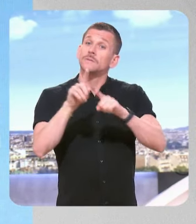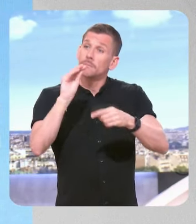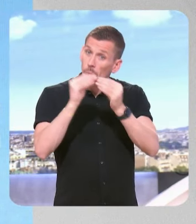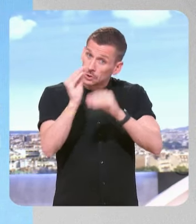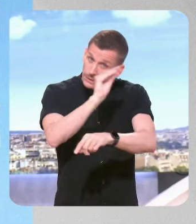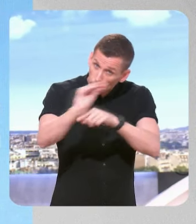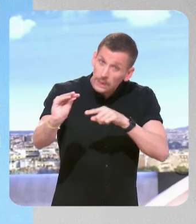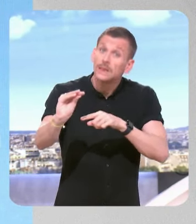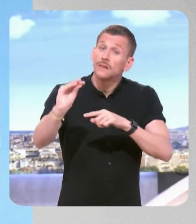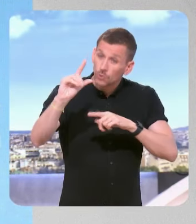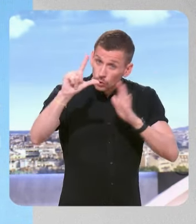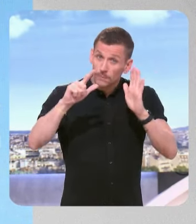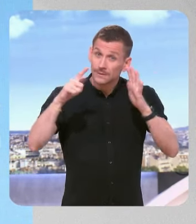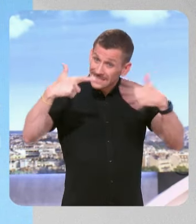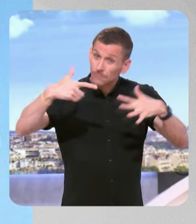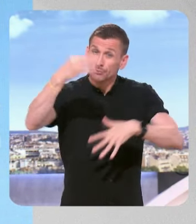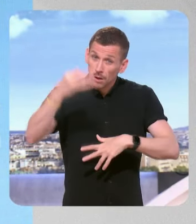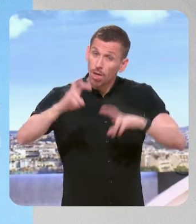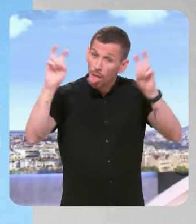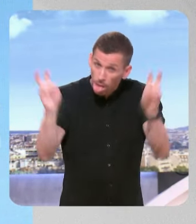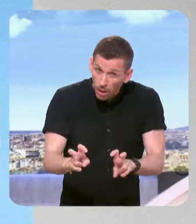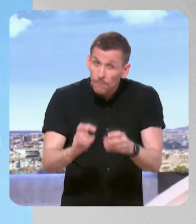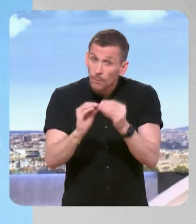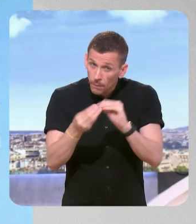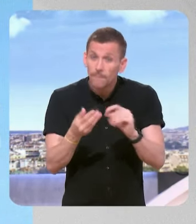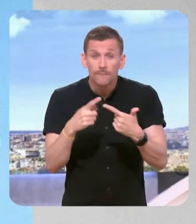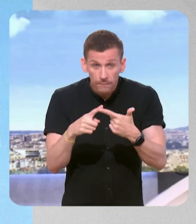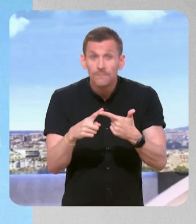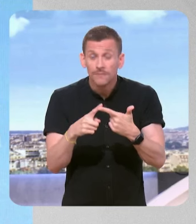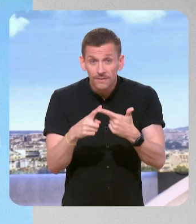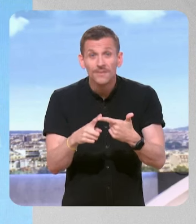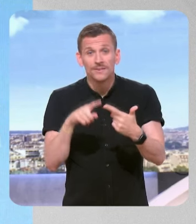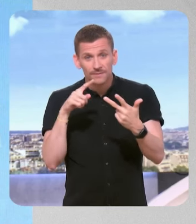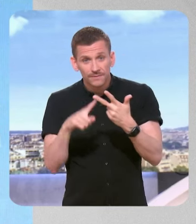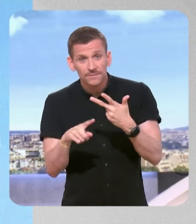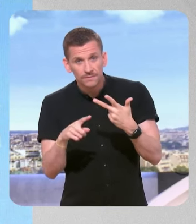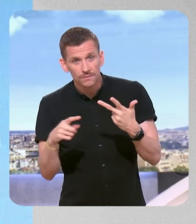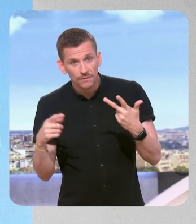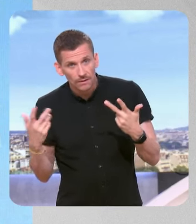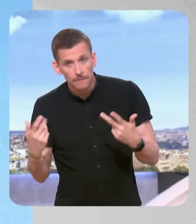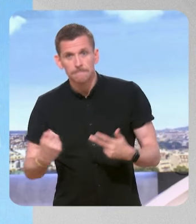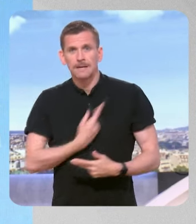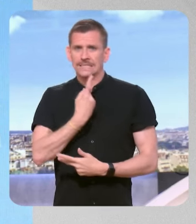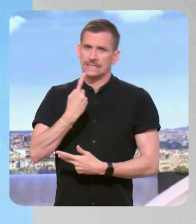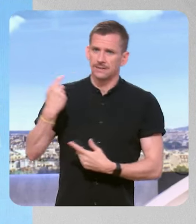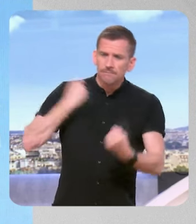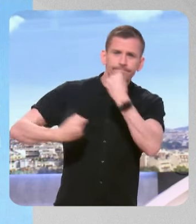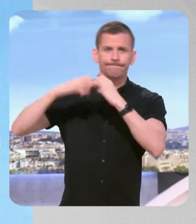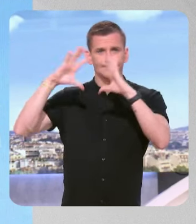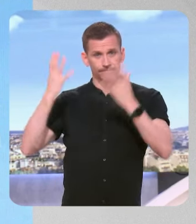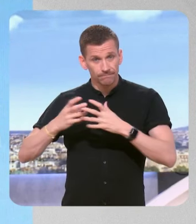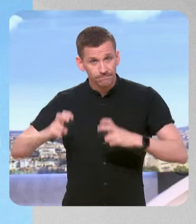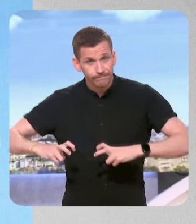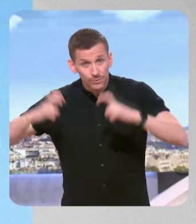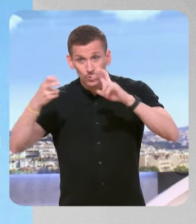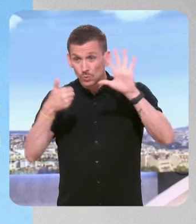de 17 % aujourd'hui les coûts et blessures ont augmenté depuis 2017 de 63 % c'est une